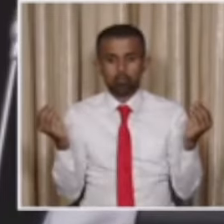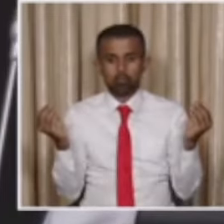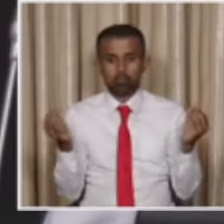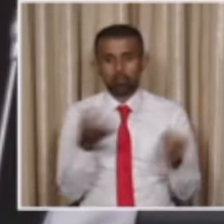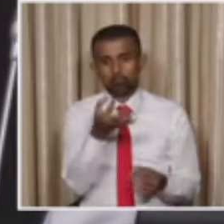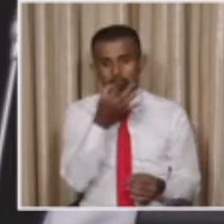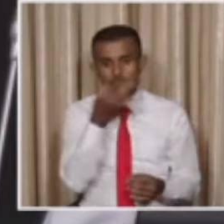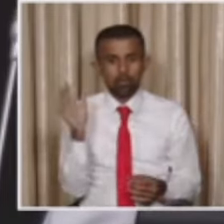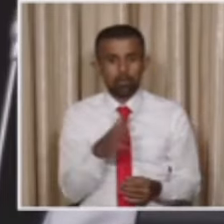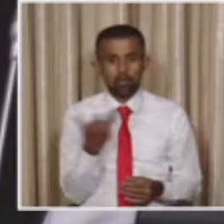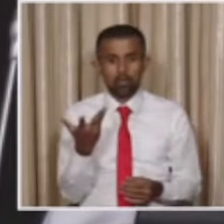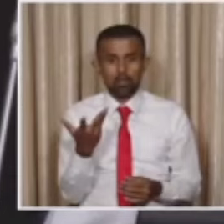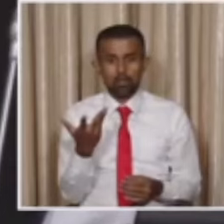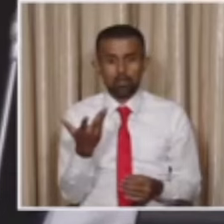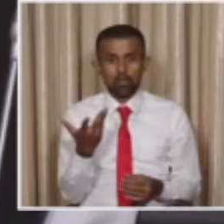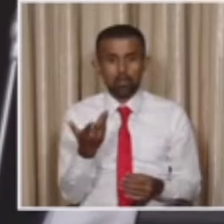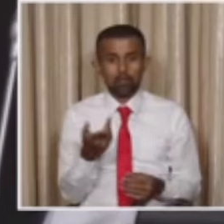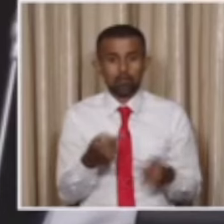පැමිණිල්ල. විත්තියට හොරා